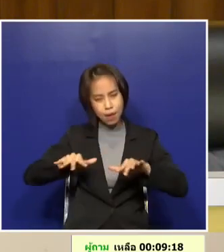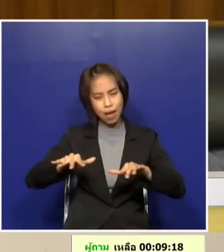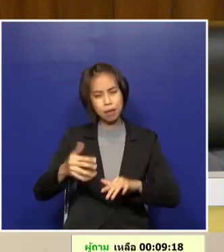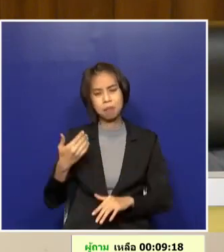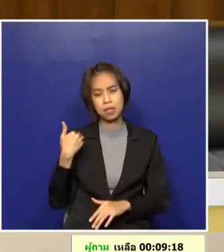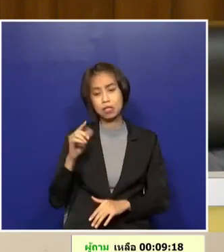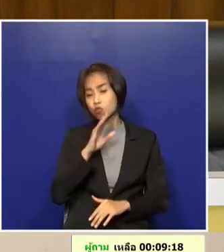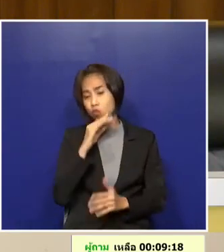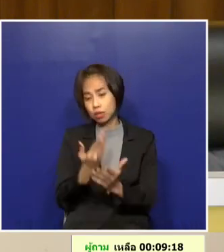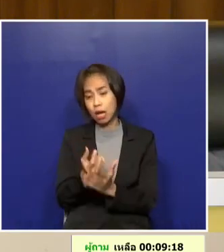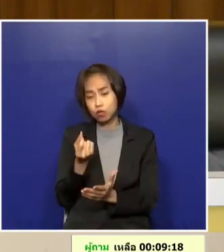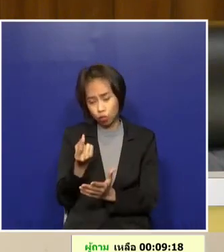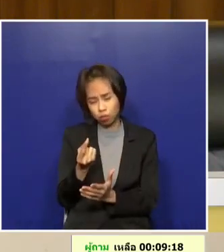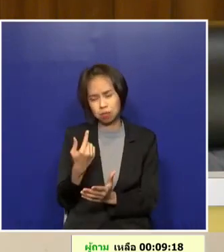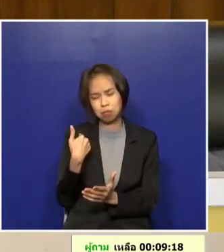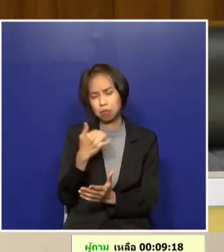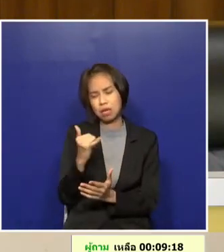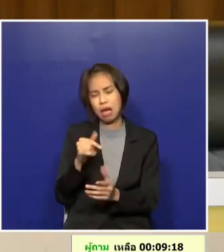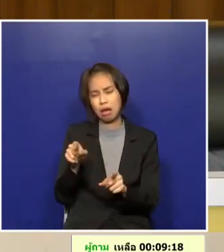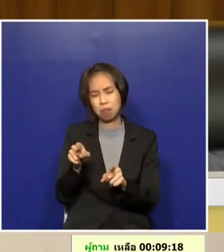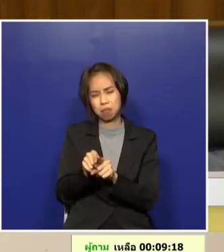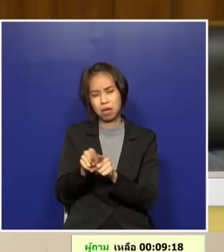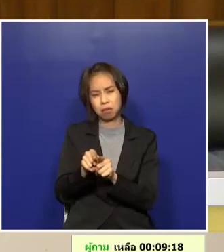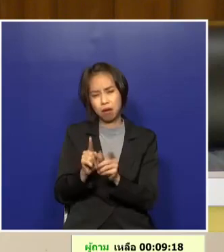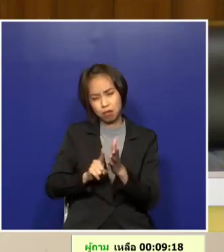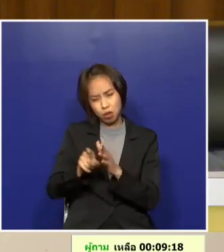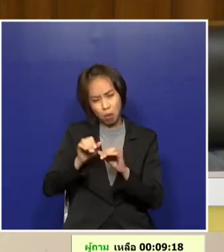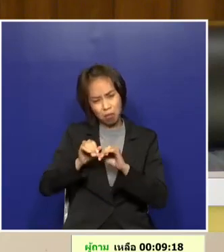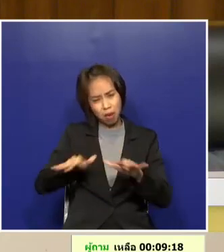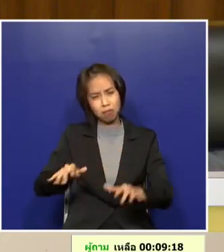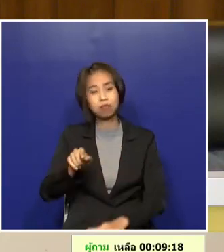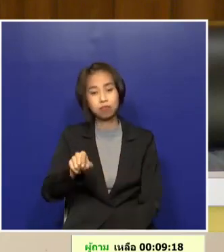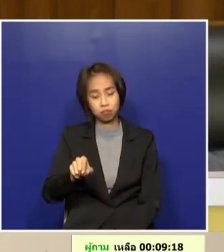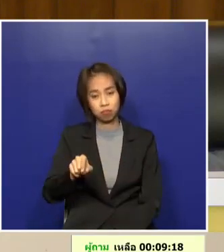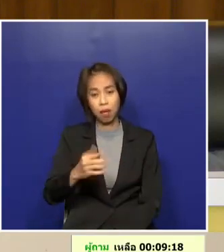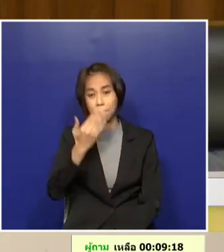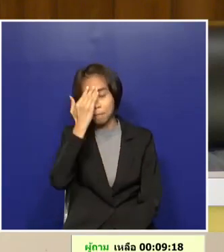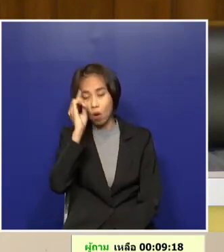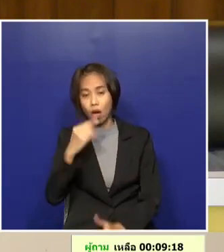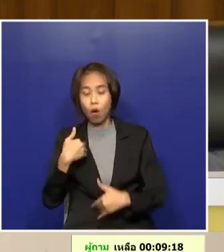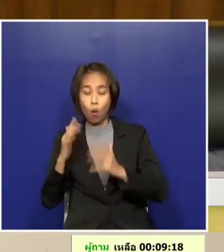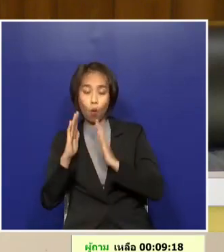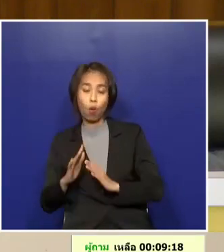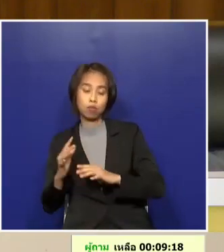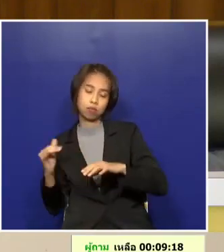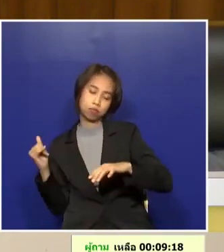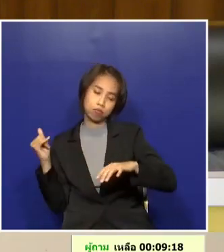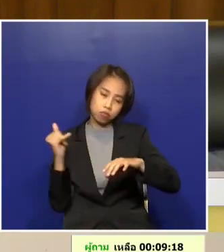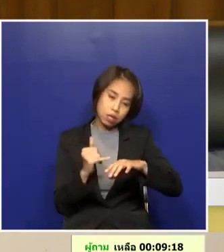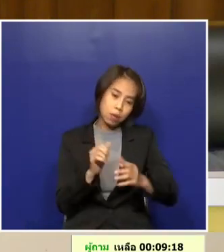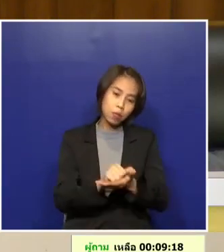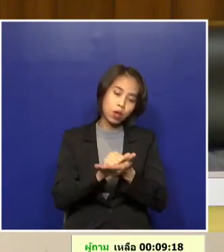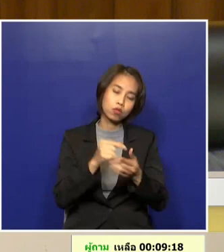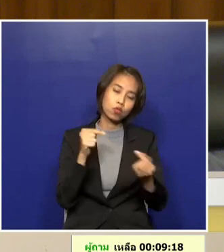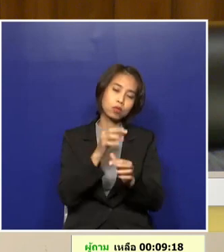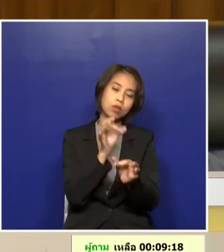ยงอยู่นะครับเพราะฉะนั้นทำอย่างไรที่จะทำให้ลดความแออัดของในเรื่องของการไปใช้ในเรื่องบริการของธนาค